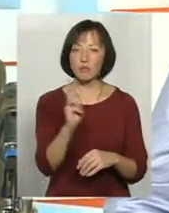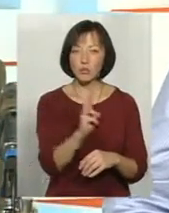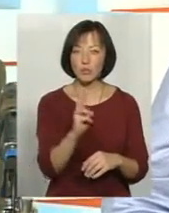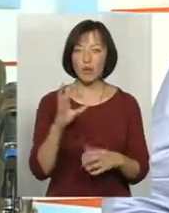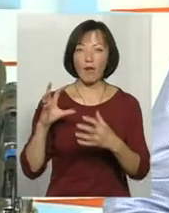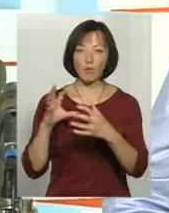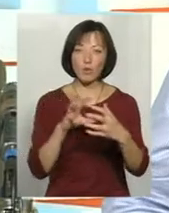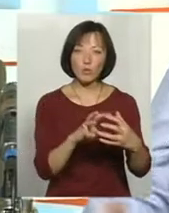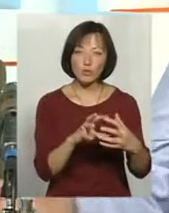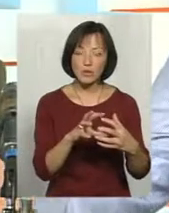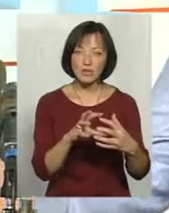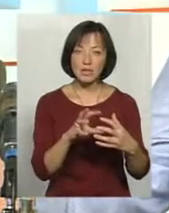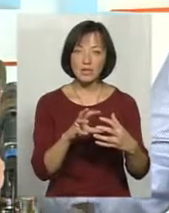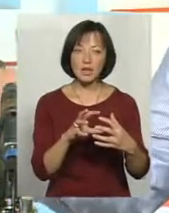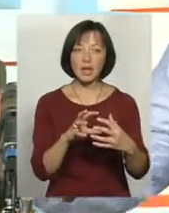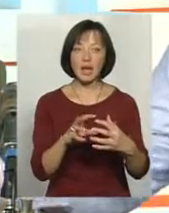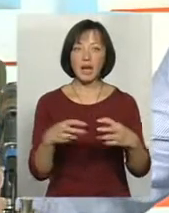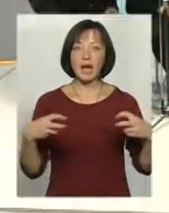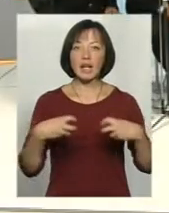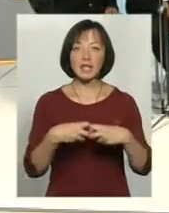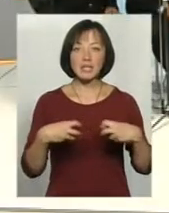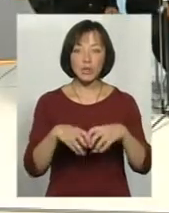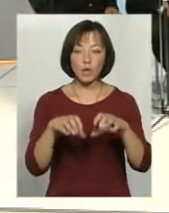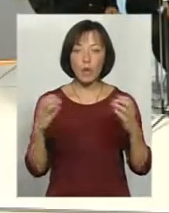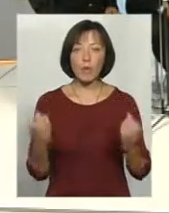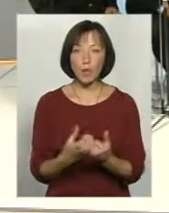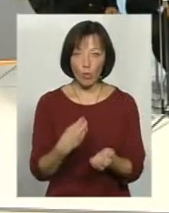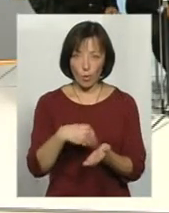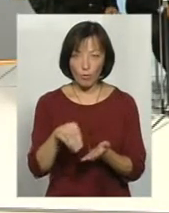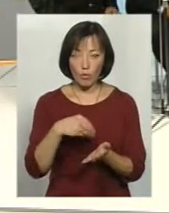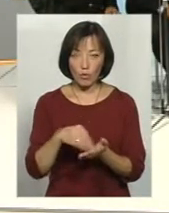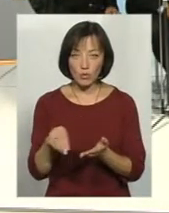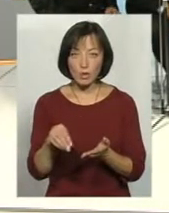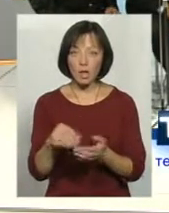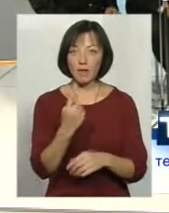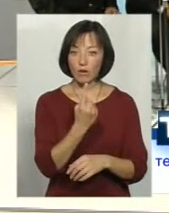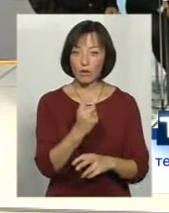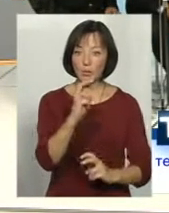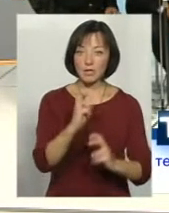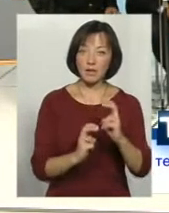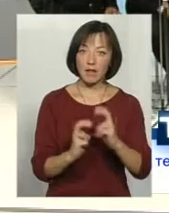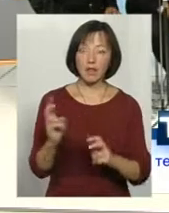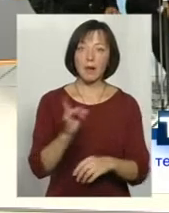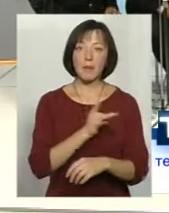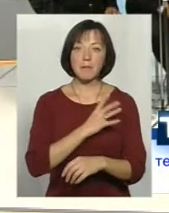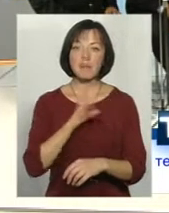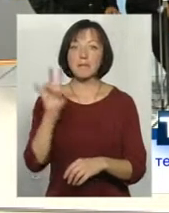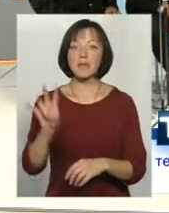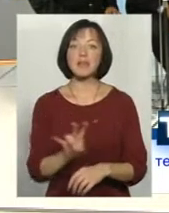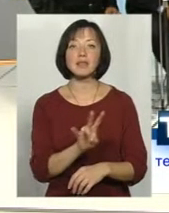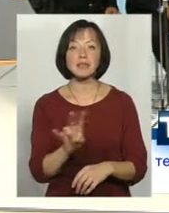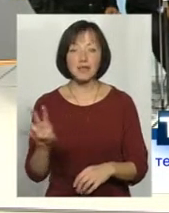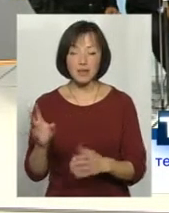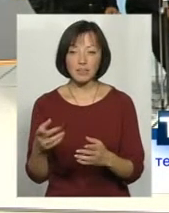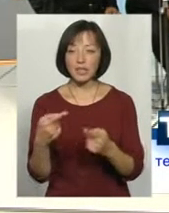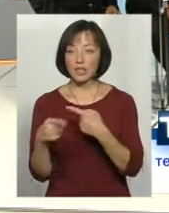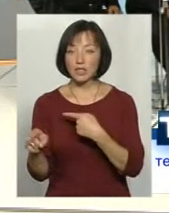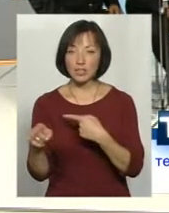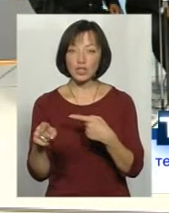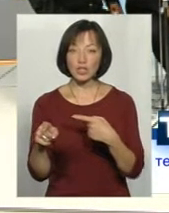автобуси резину колеса купуються на одному заводі, двигун на іншому